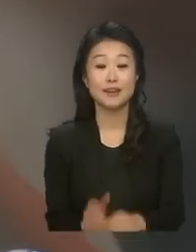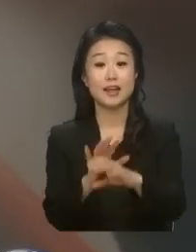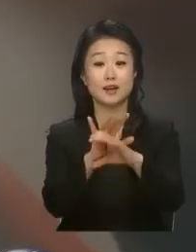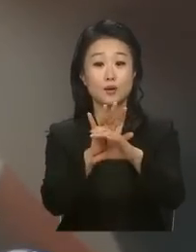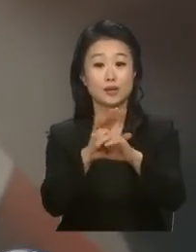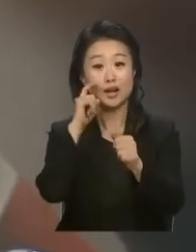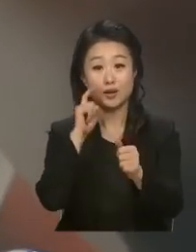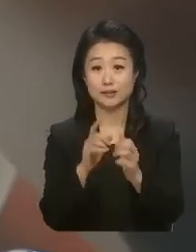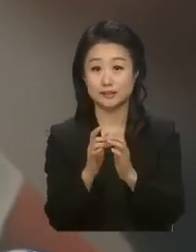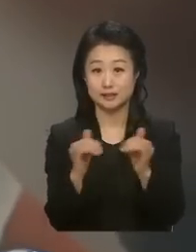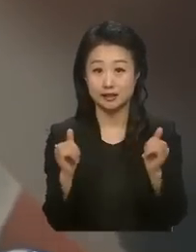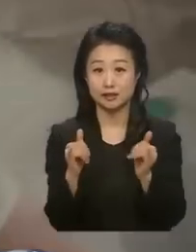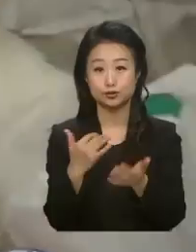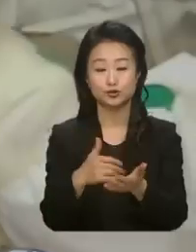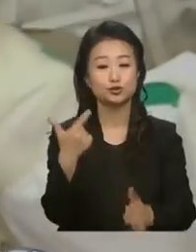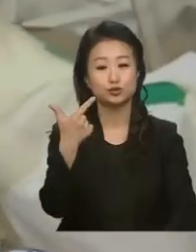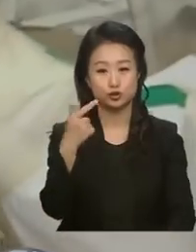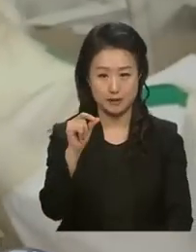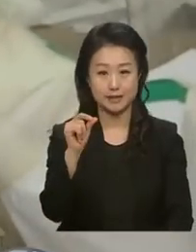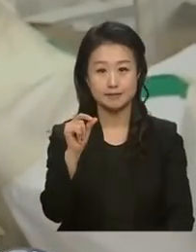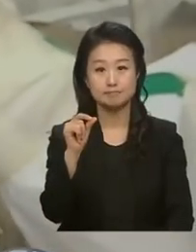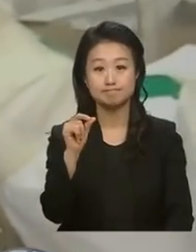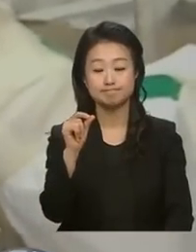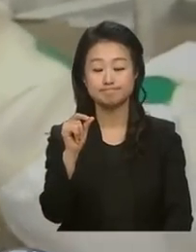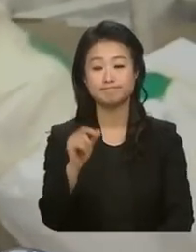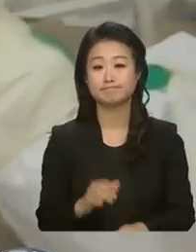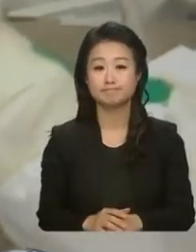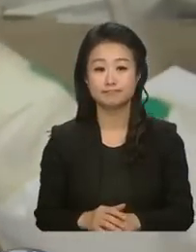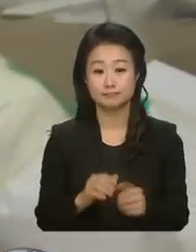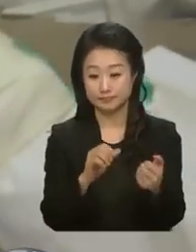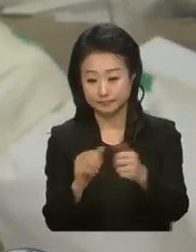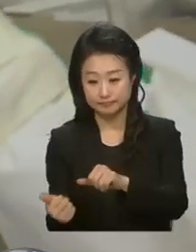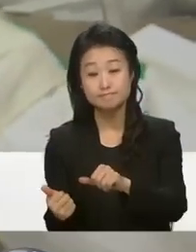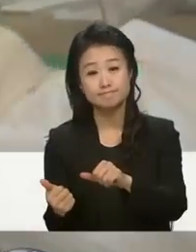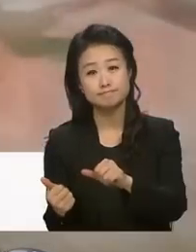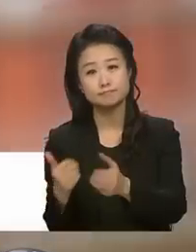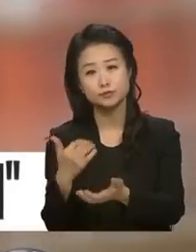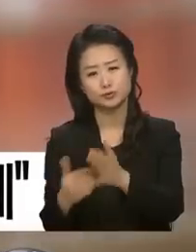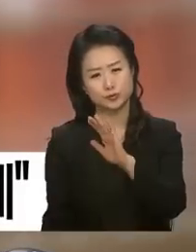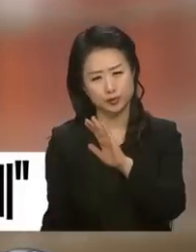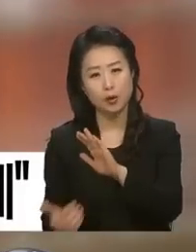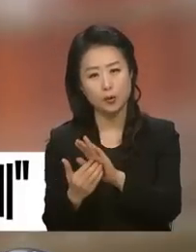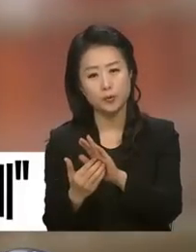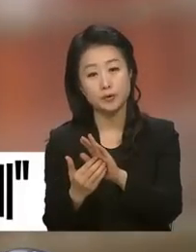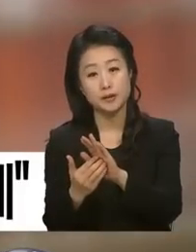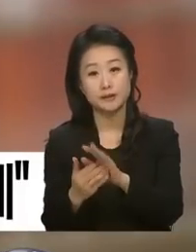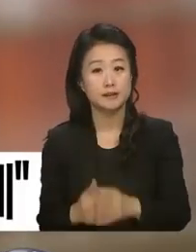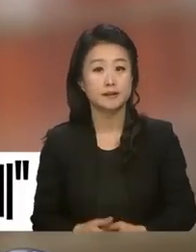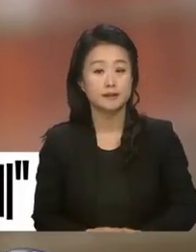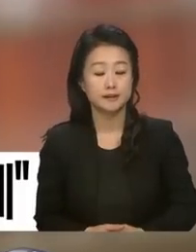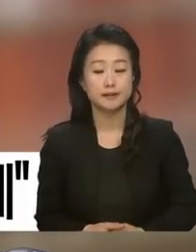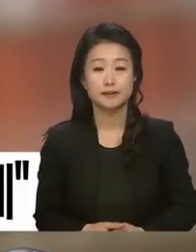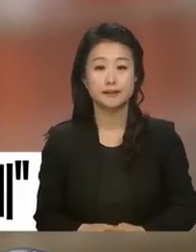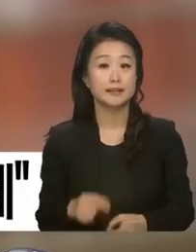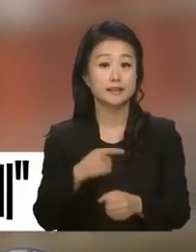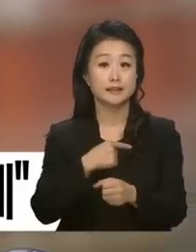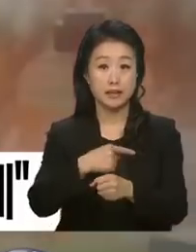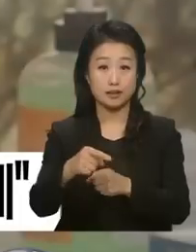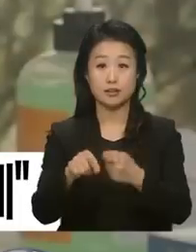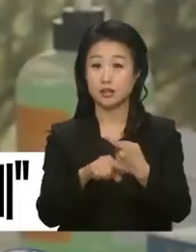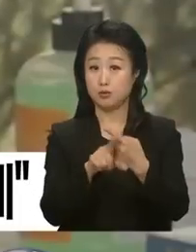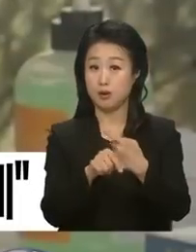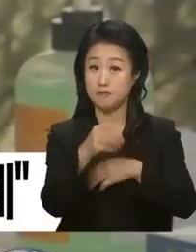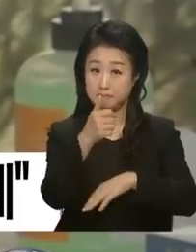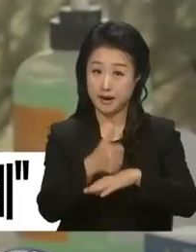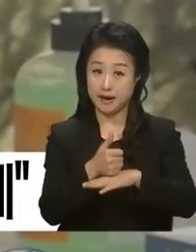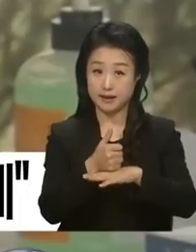코로나19 신규 환자가 6만 명대를 기록했는데요. 하루 새 사망자가 석 달 만에 가장 많았습니다. 이런 가운데 이르면 내년 1월